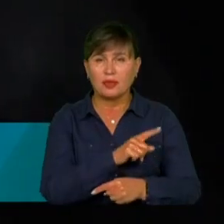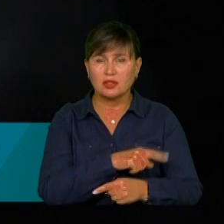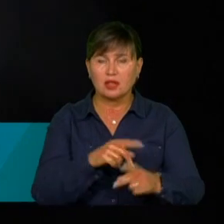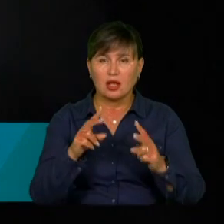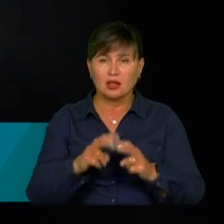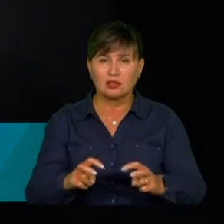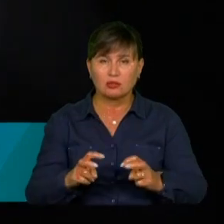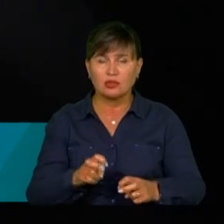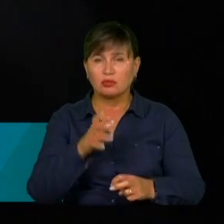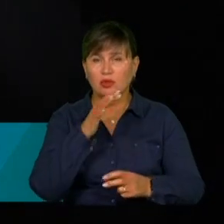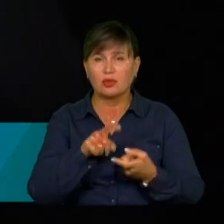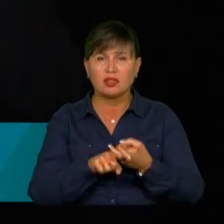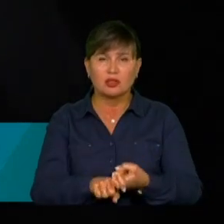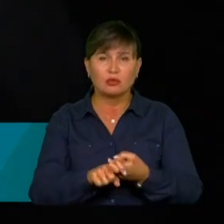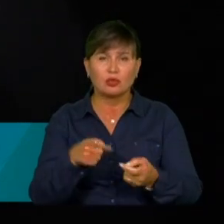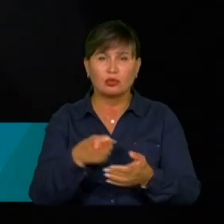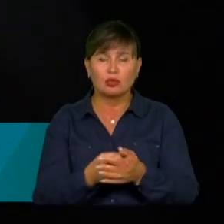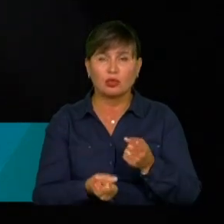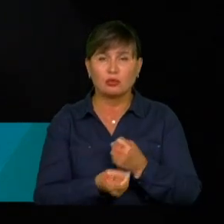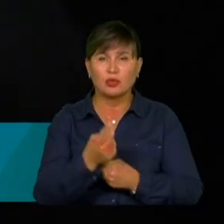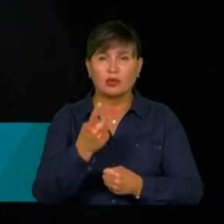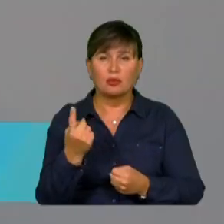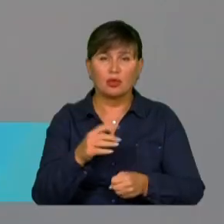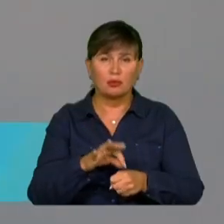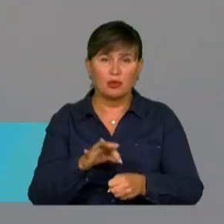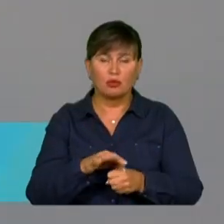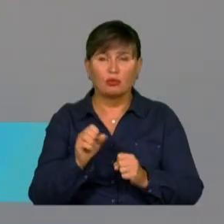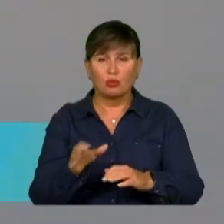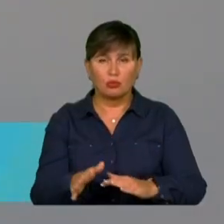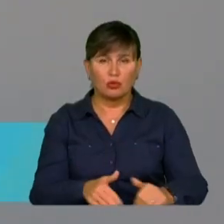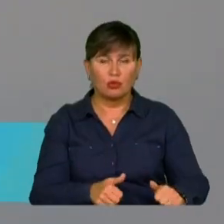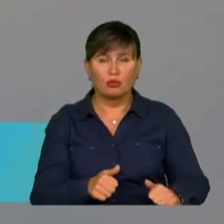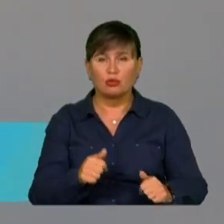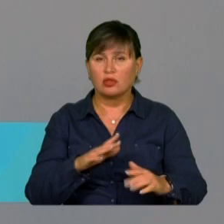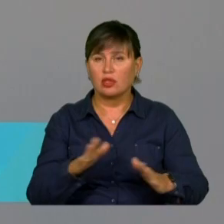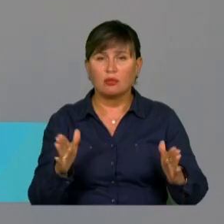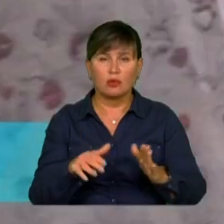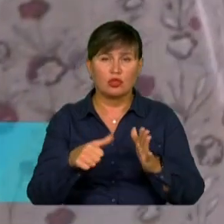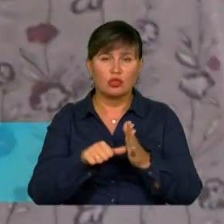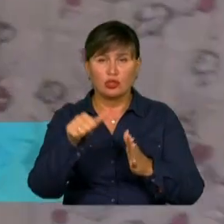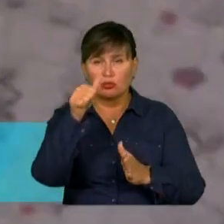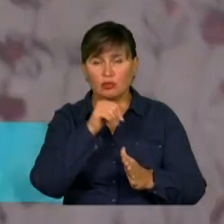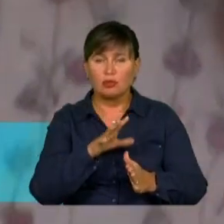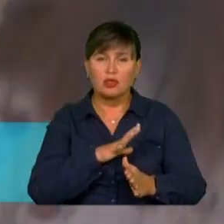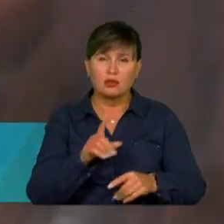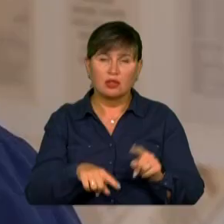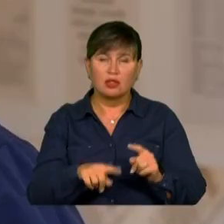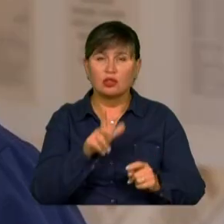осмотров. С момента заражения до появления первых симптомов может пройти не менее полугода, а иногда от 3 до 10